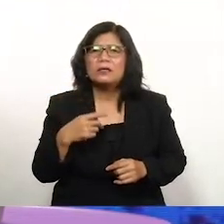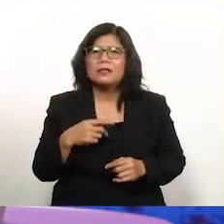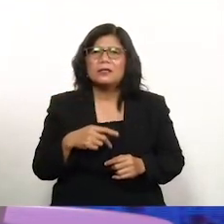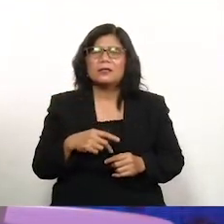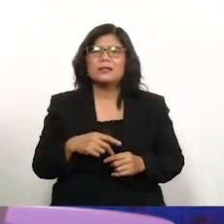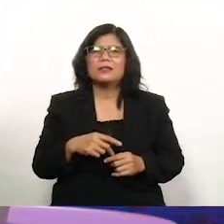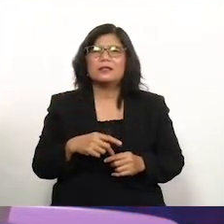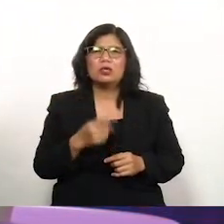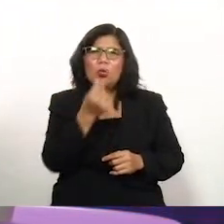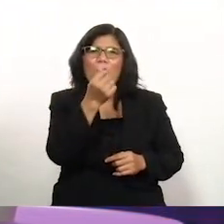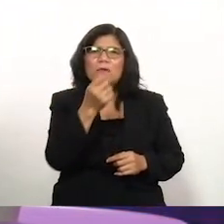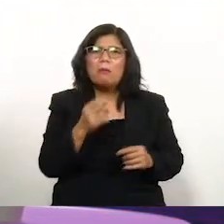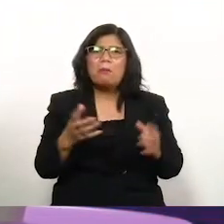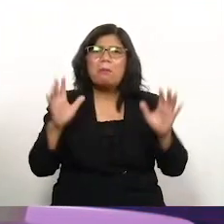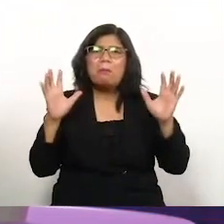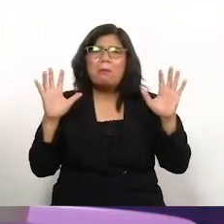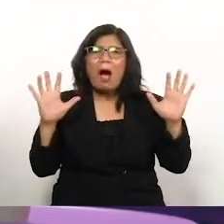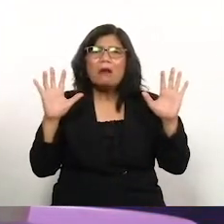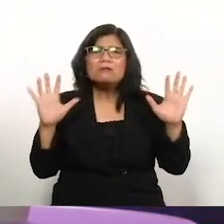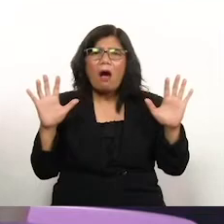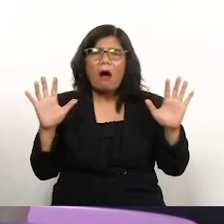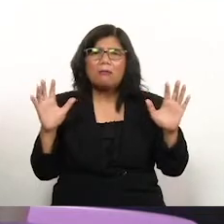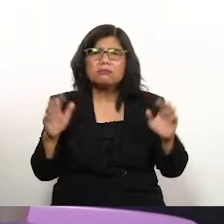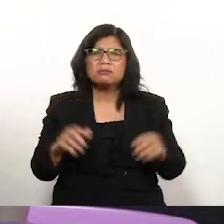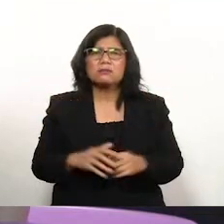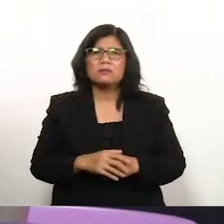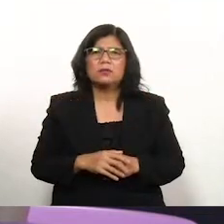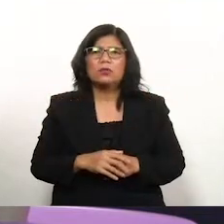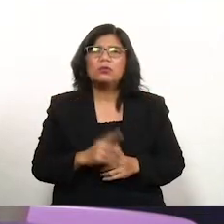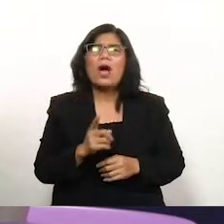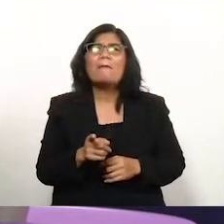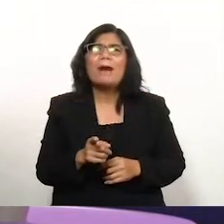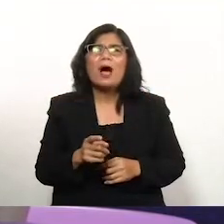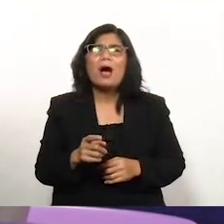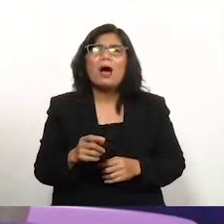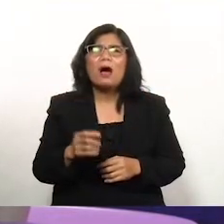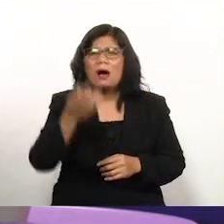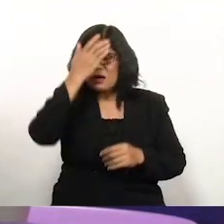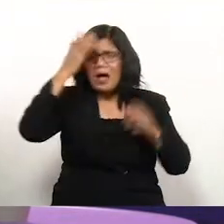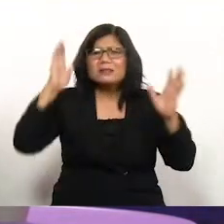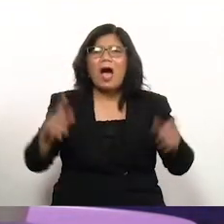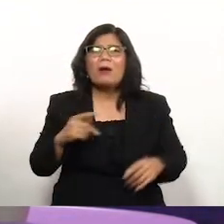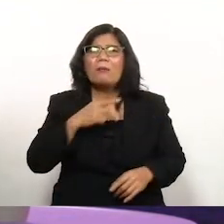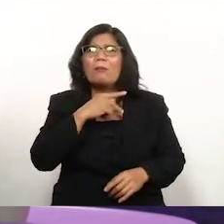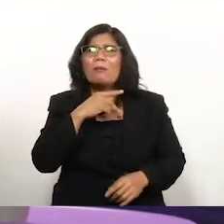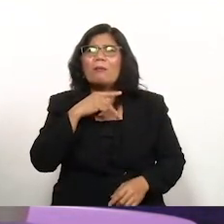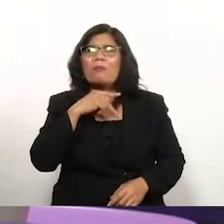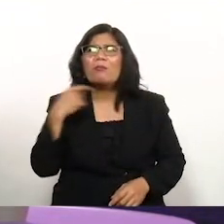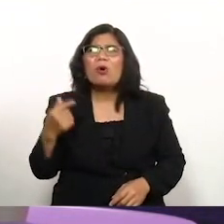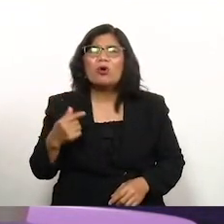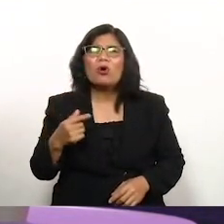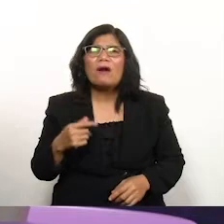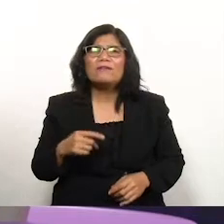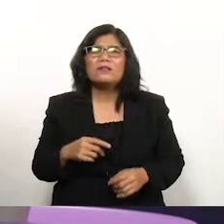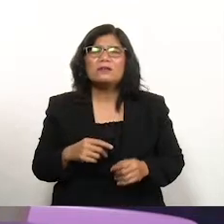Hai punya duit yang cukup Hai untuk meluaskan kerajaannya Hai tapi gereja bukan berdoa